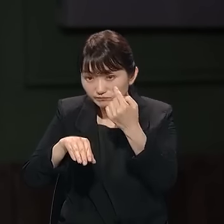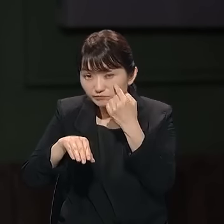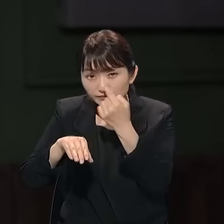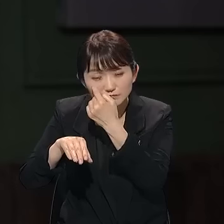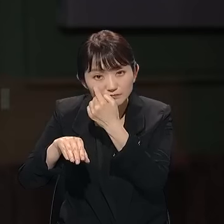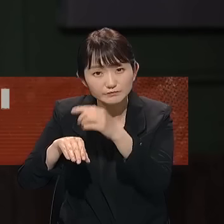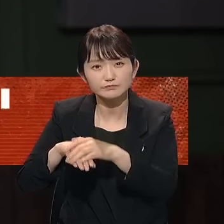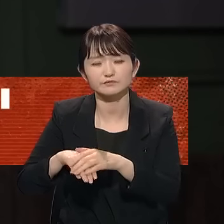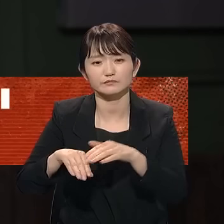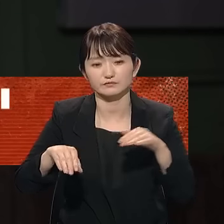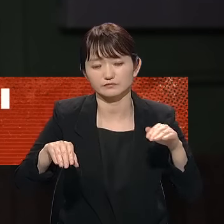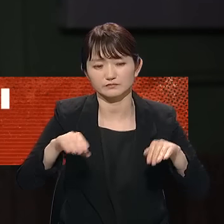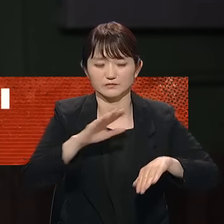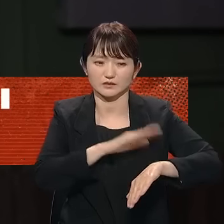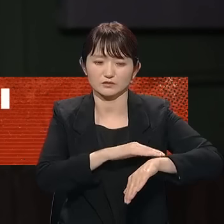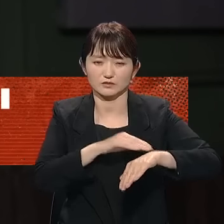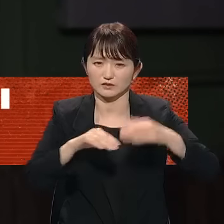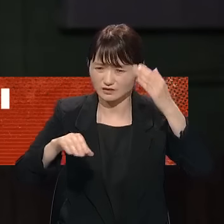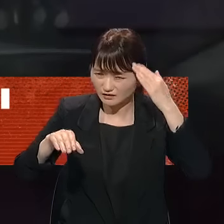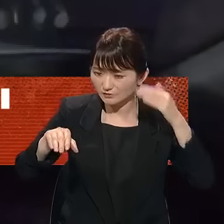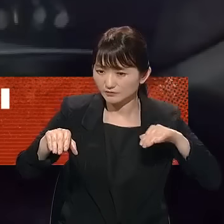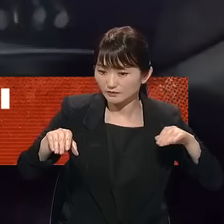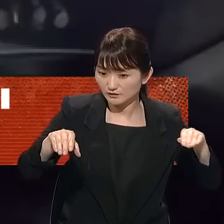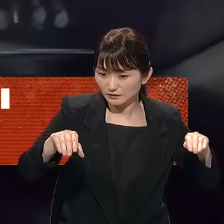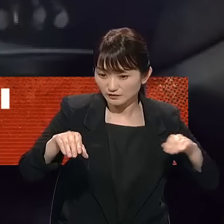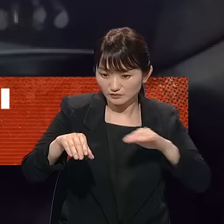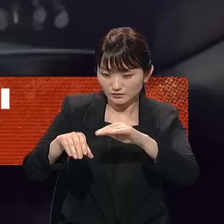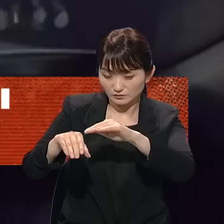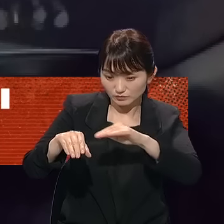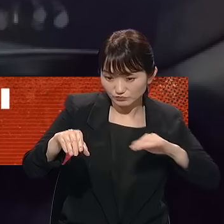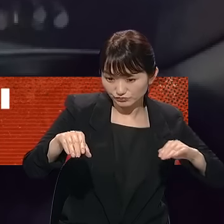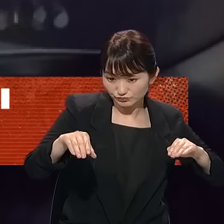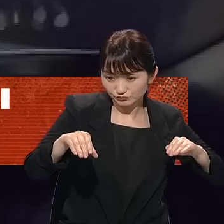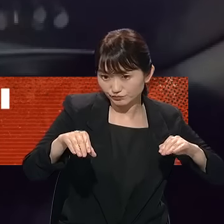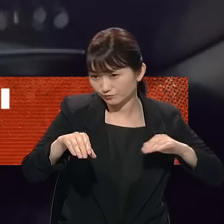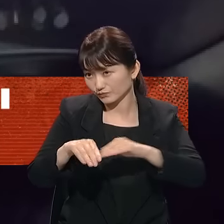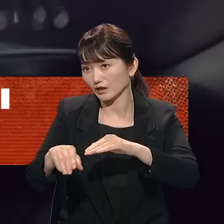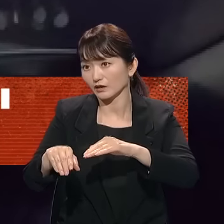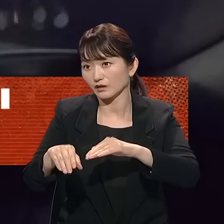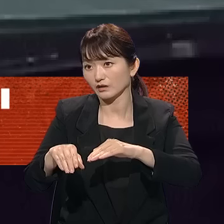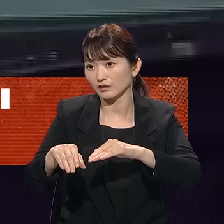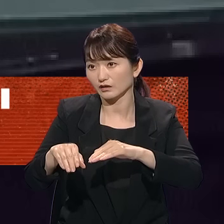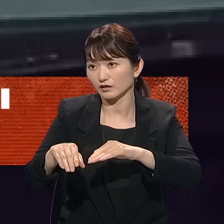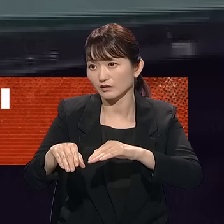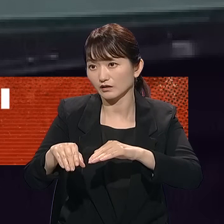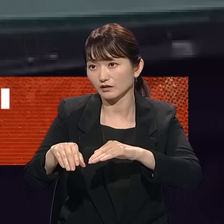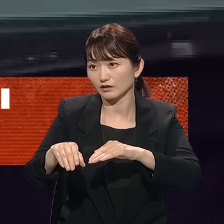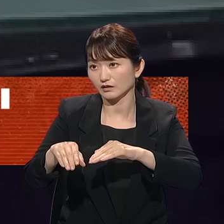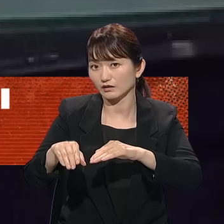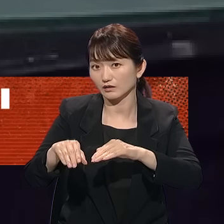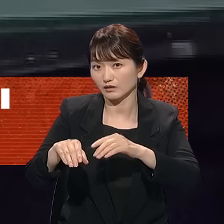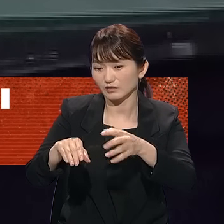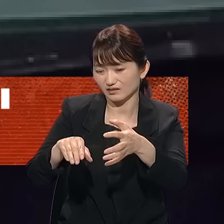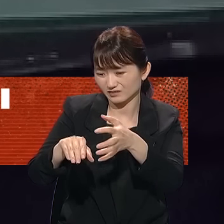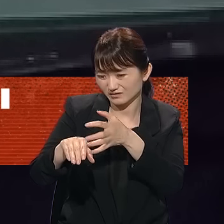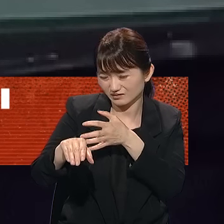왼쪽 검은색 차량이 후진을 하다가 차주의 차량과 부딪히는 모습이 담겨 있었습니다. 이때 차량이 파손이 된 겁니다.